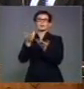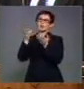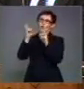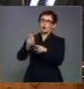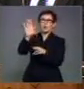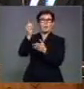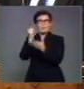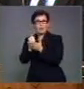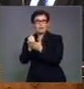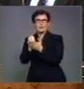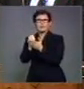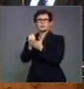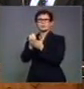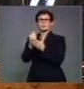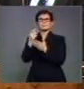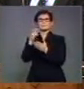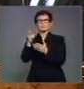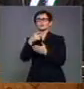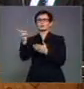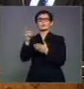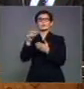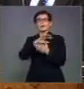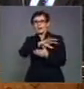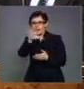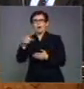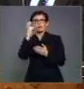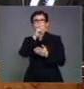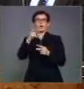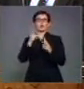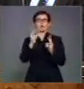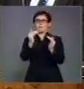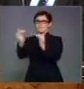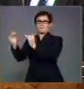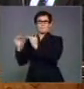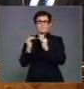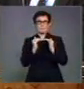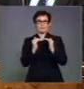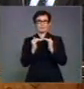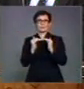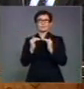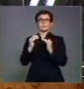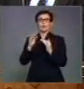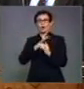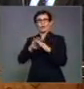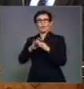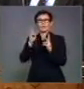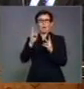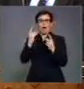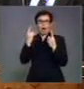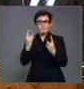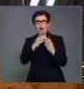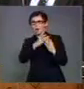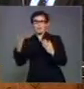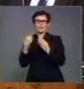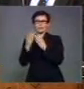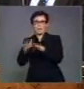oikeuden päätöksiin, että ne kohtelevat kaikkia hakijoita tasavertaisesti. Eli se, että käytetään tällaisia äärimmäisiä keinoja,